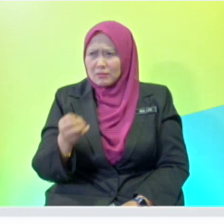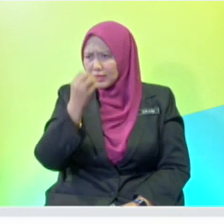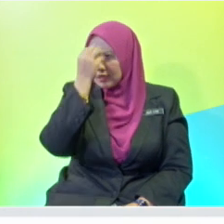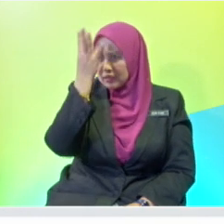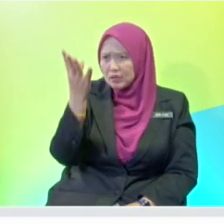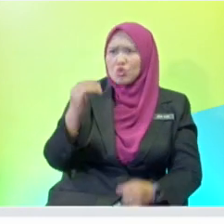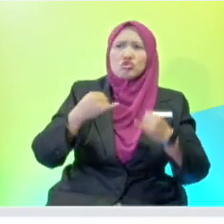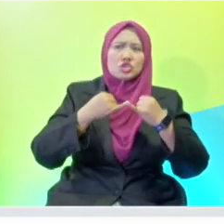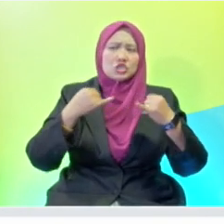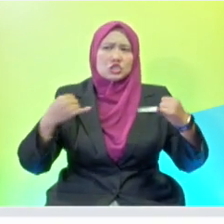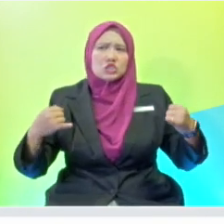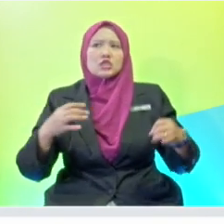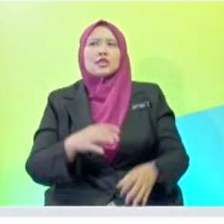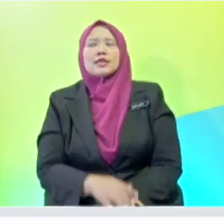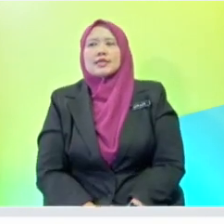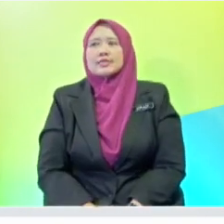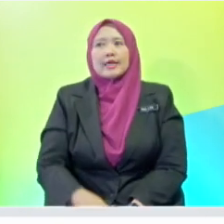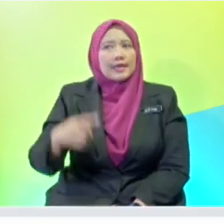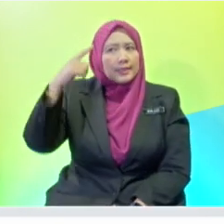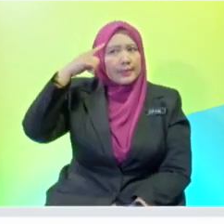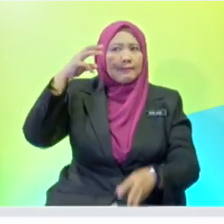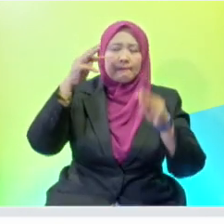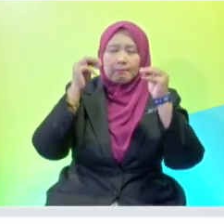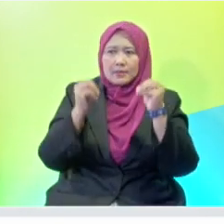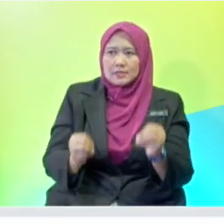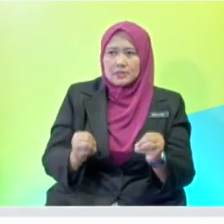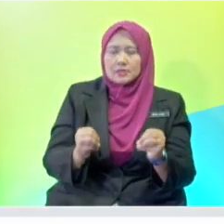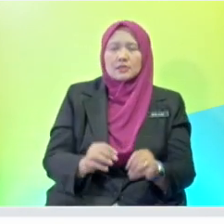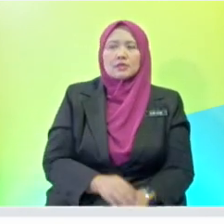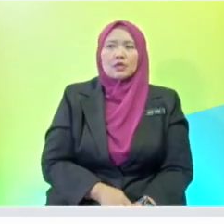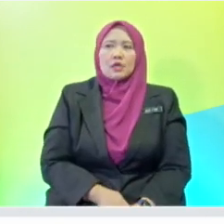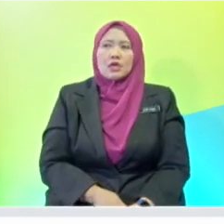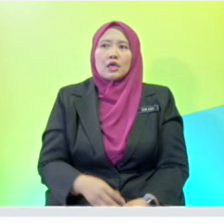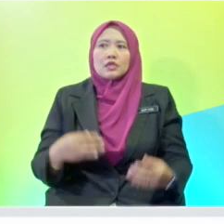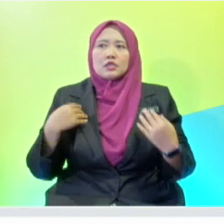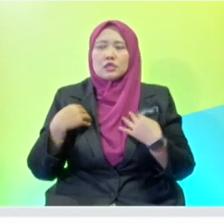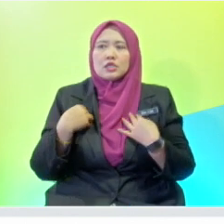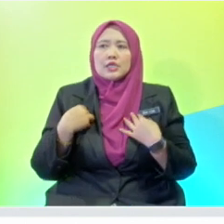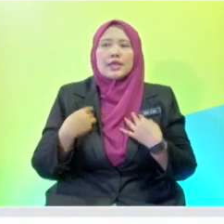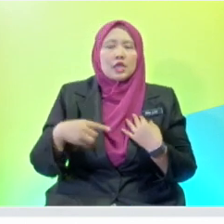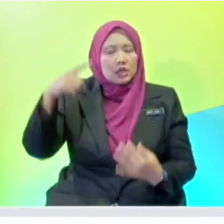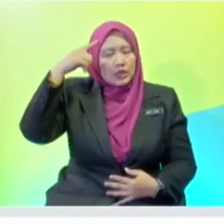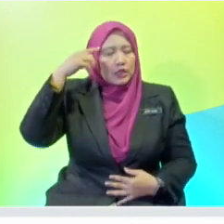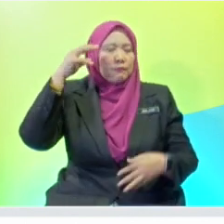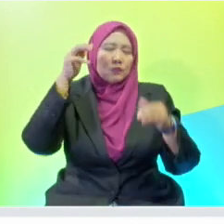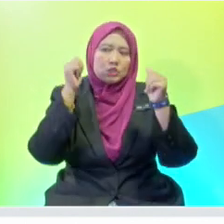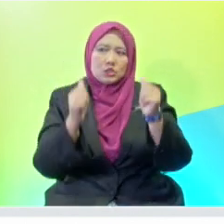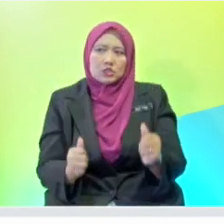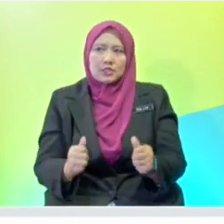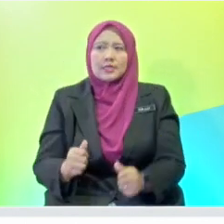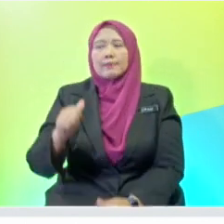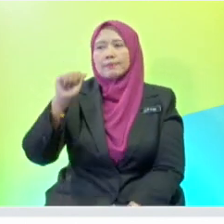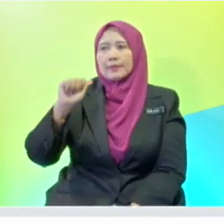murid di dadakan dengan dua jenis dimensi yaitu demensia aljaimo dan demensia vescula